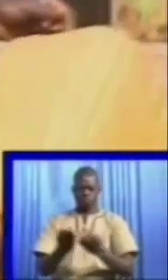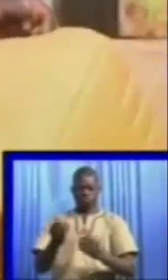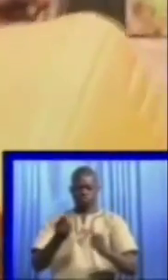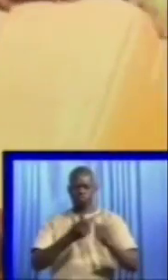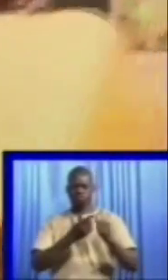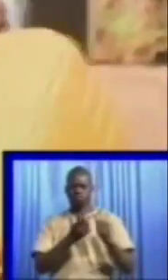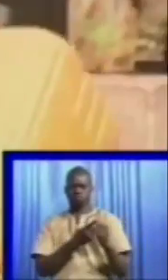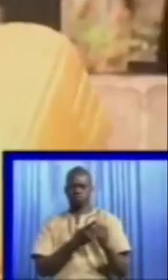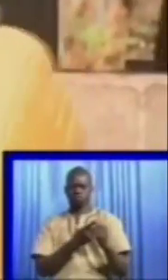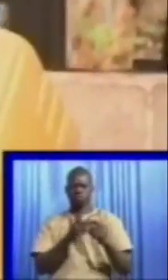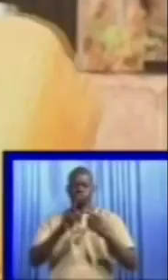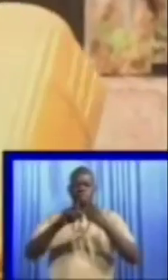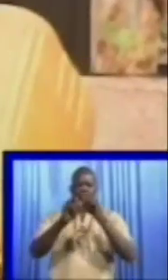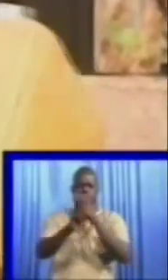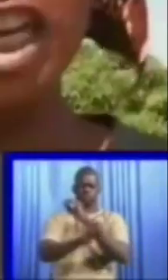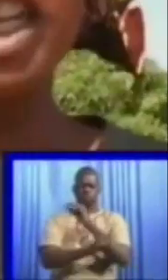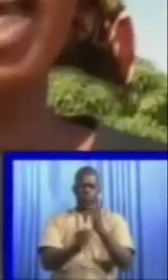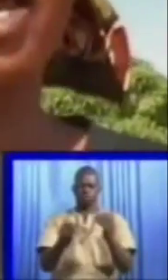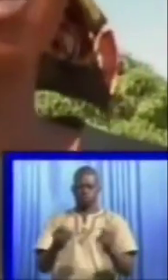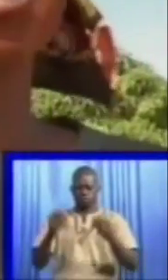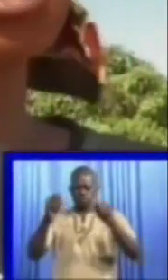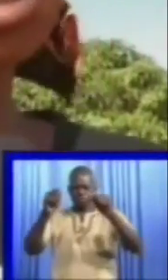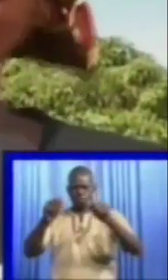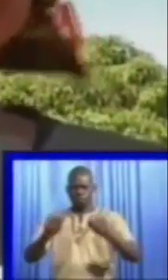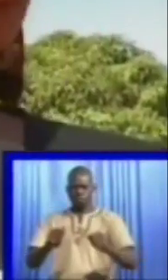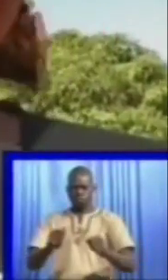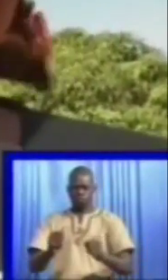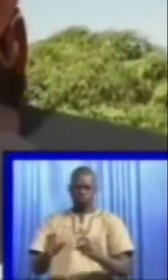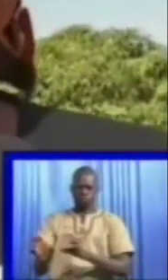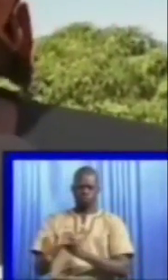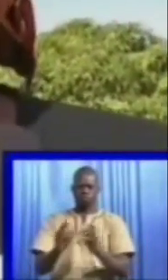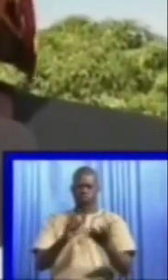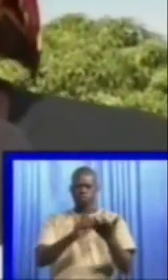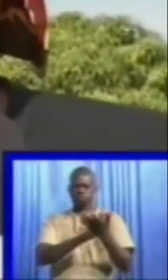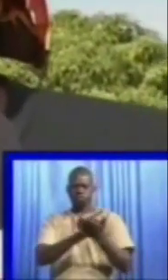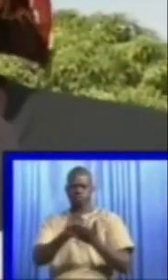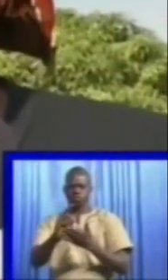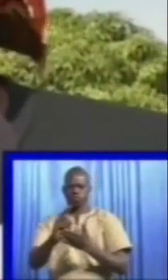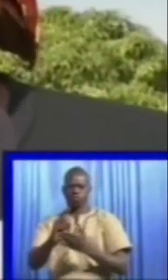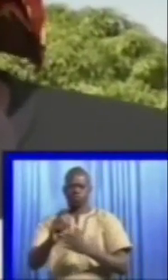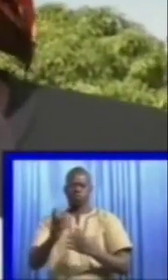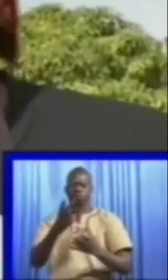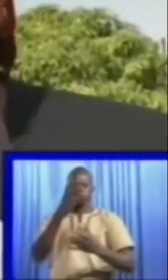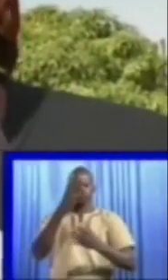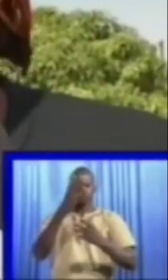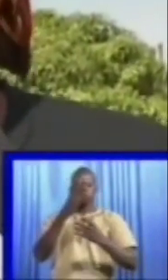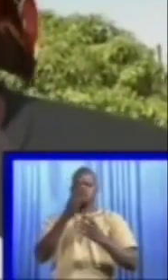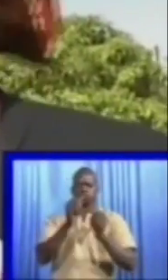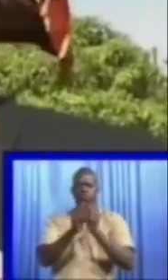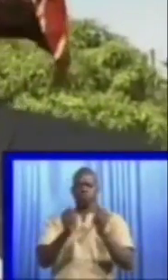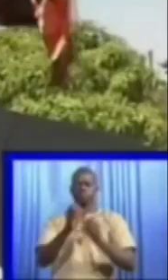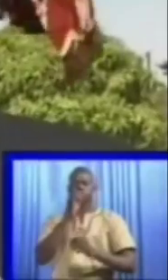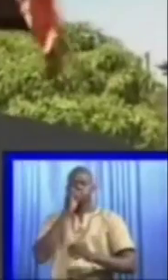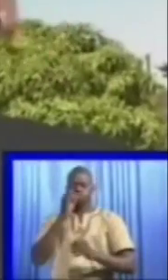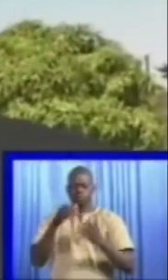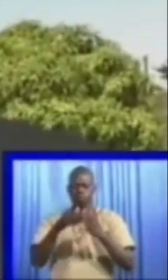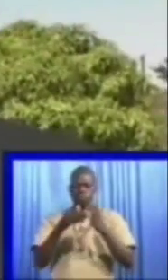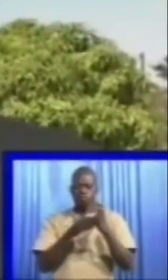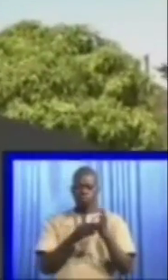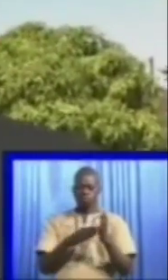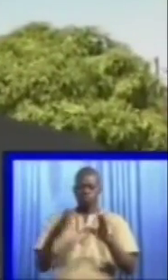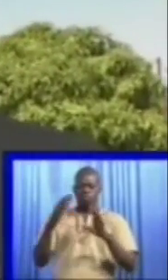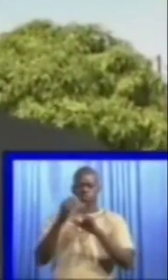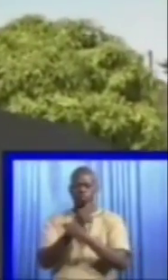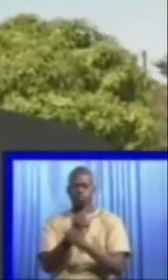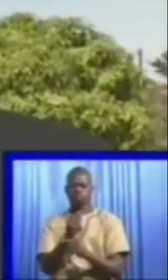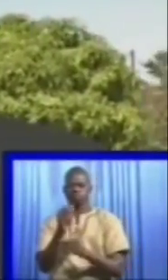À Sarfalao, ici, on pouvait passer toute une semaine sans aucune goutte d'eau. Ce qui fait que souvent même, l'on prend